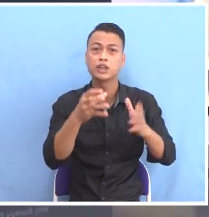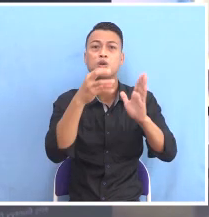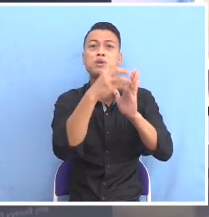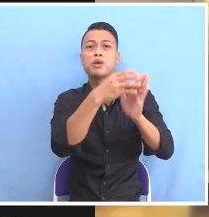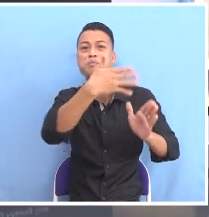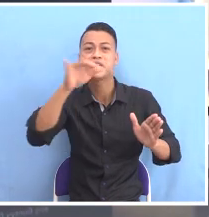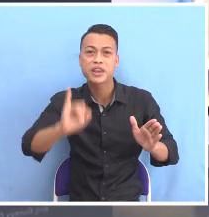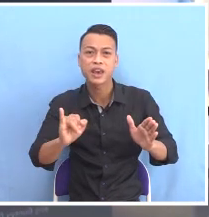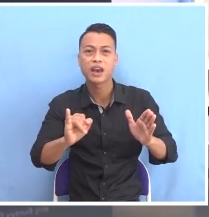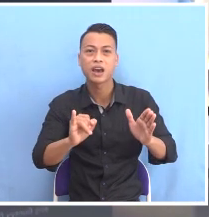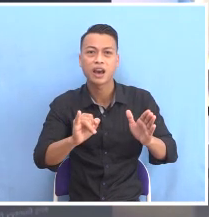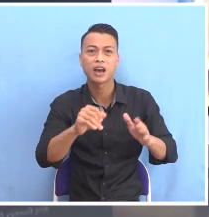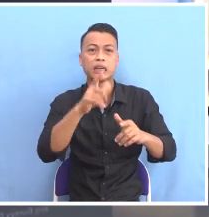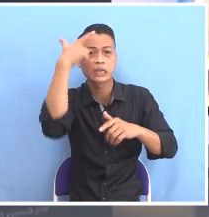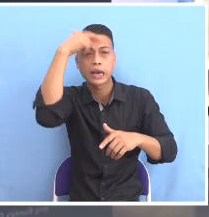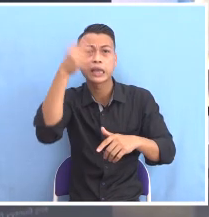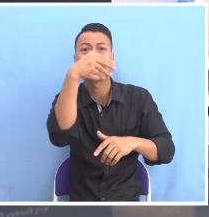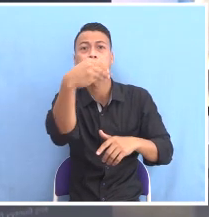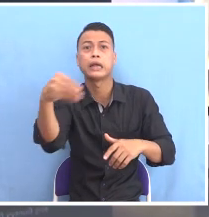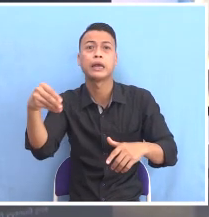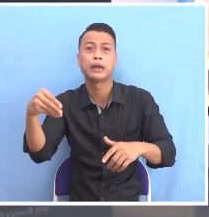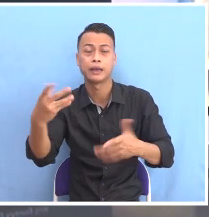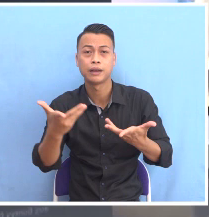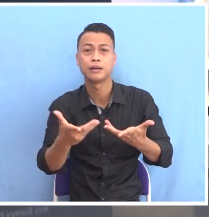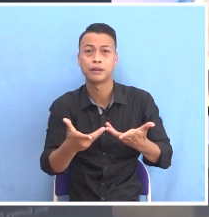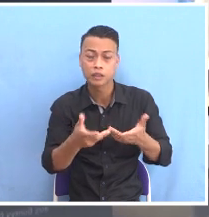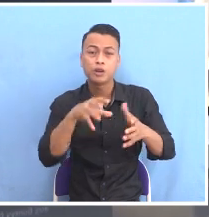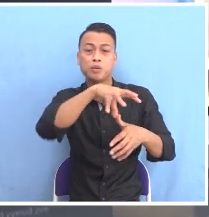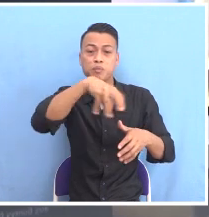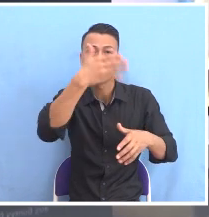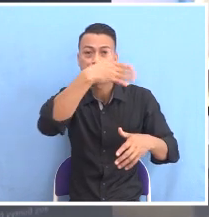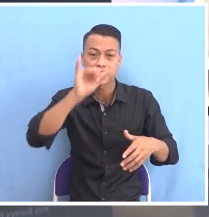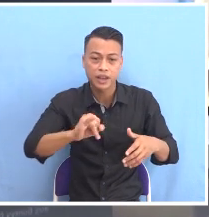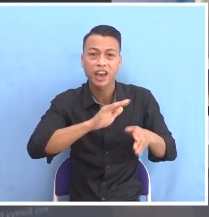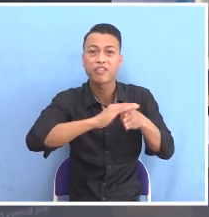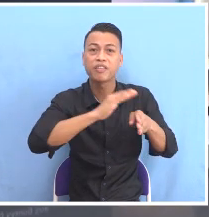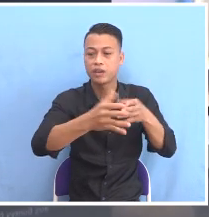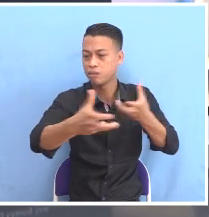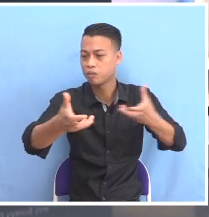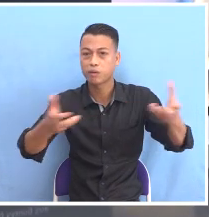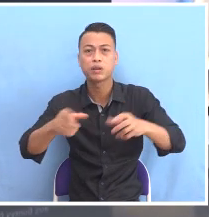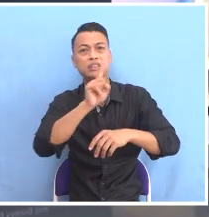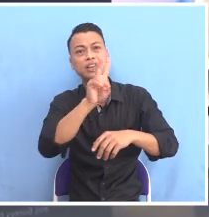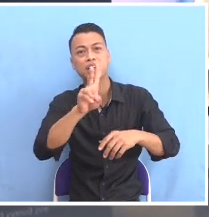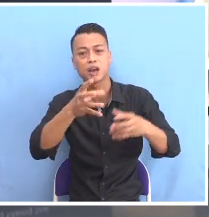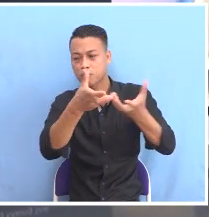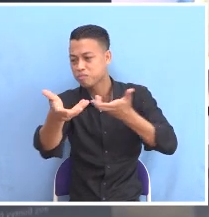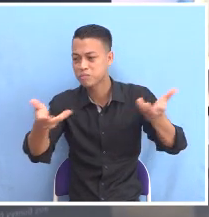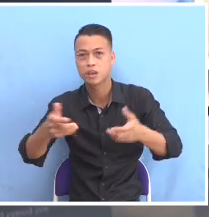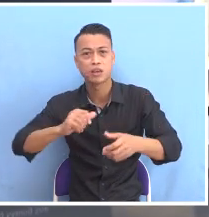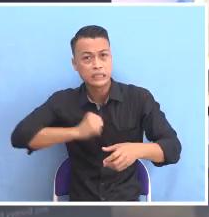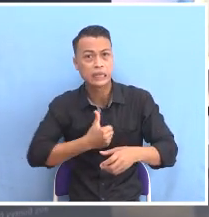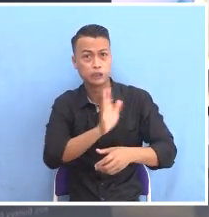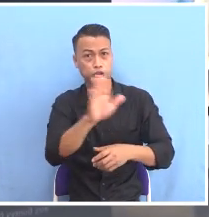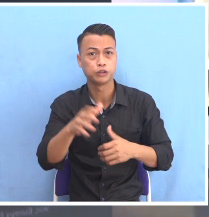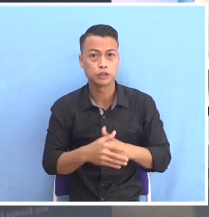ဆိုတာရှိတယ်အဲ့တော့ပြည်နယ်ပုံစံနဲ့ပတ်သက်လို့လည်းကျွန်တော်တို့ကပြန်စဉ်းစားဖို့လိုလာတယ်အဲ့တော့ခုနကဝါတို့လိုတန်းတို့ပို့တို့ပေါ့နော်ပြည်နယ်တောင်းတဲ့ဟိုဖွဲ့စ